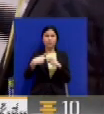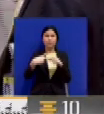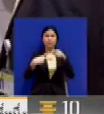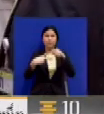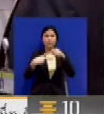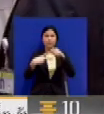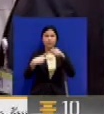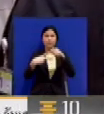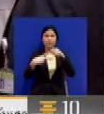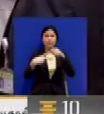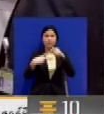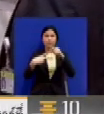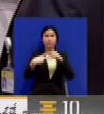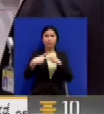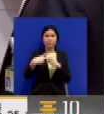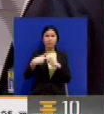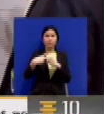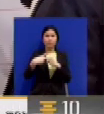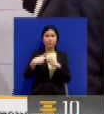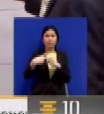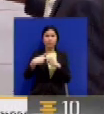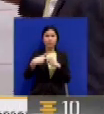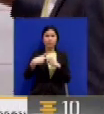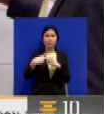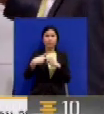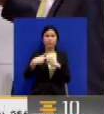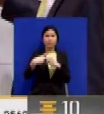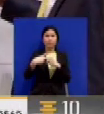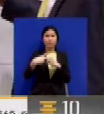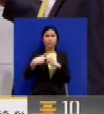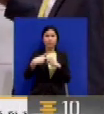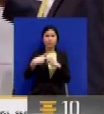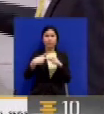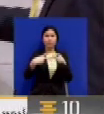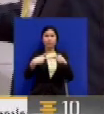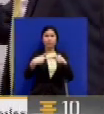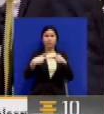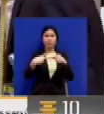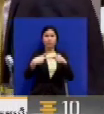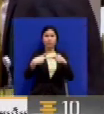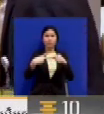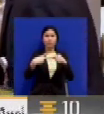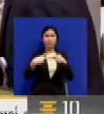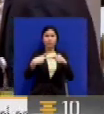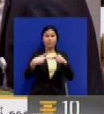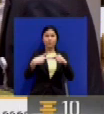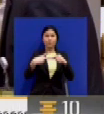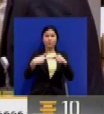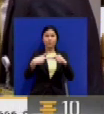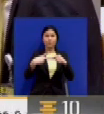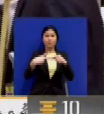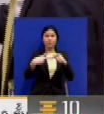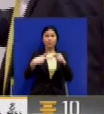ซีน อะไรแบบเนี้ยคือเราจะดูออกนะคะแต่เผลอๆเนี่ยสภารูปแบบนี้เนี่ยคนที่จะมาเป็นน